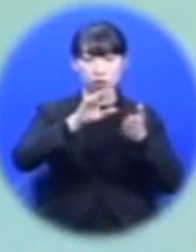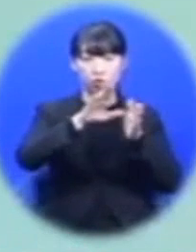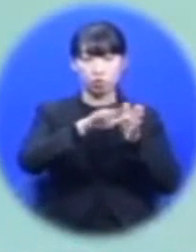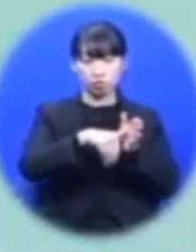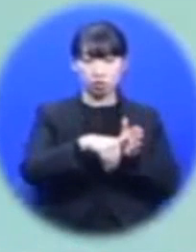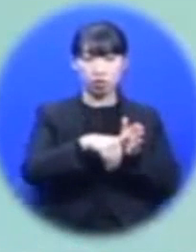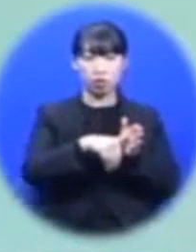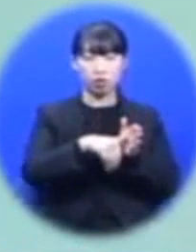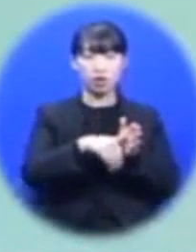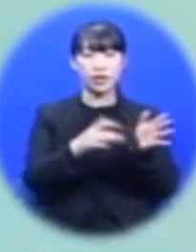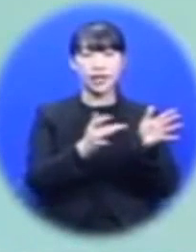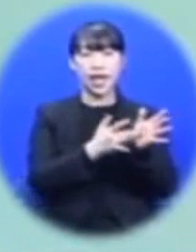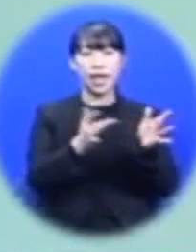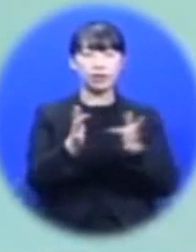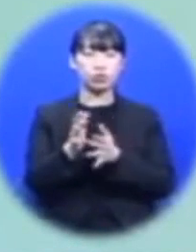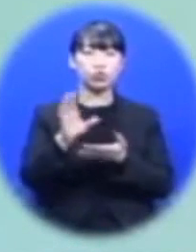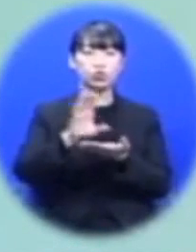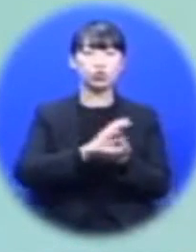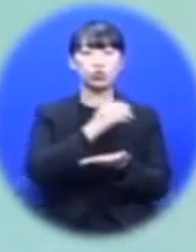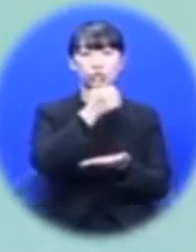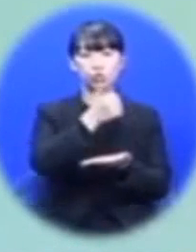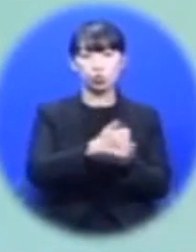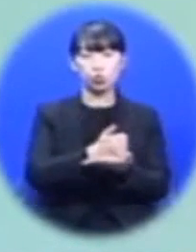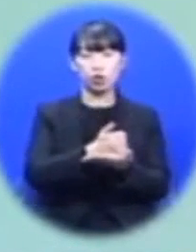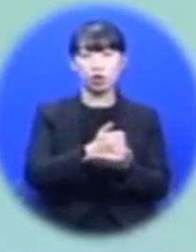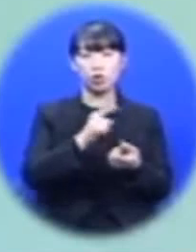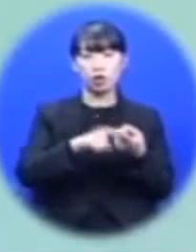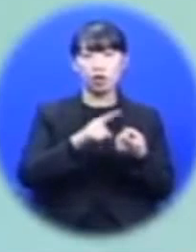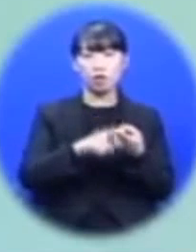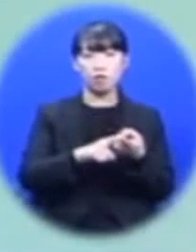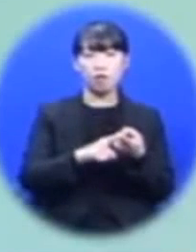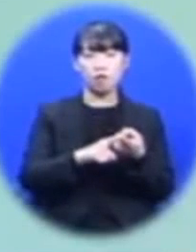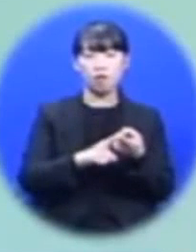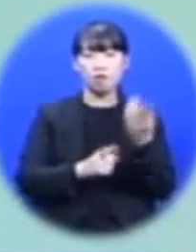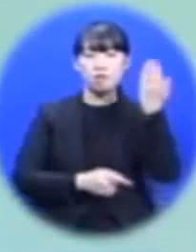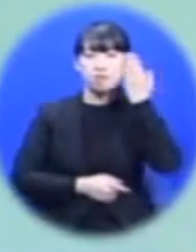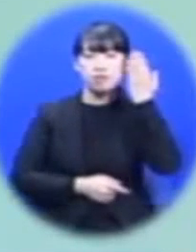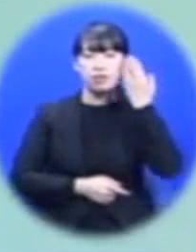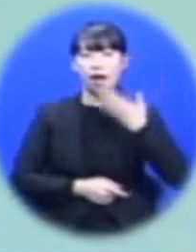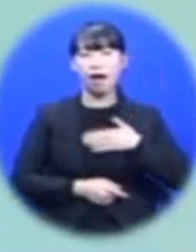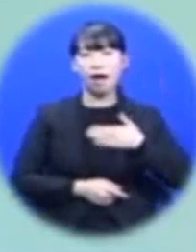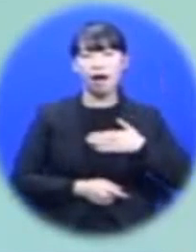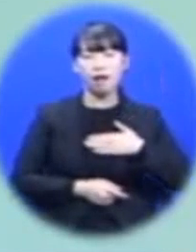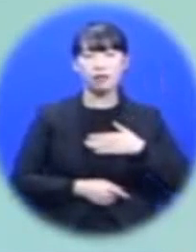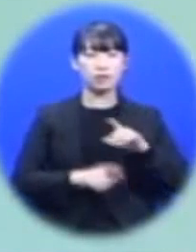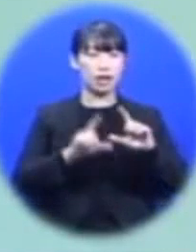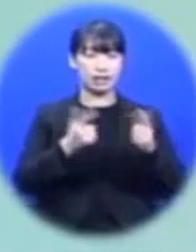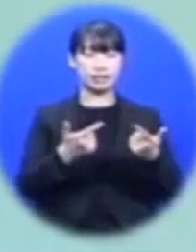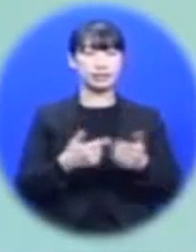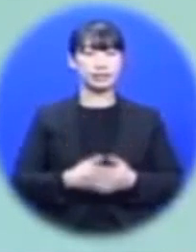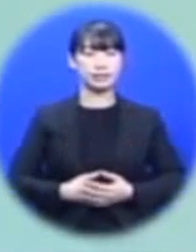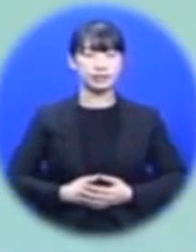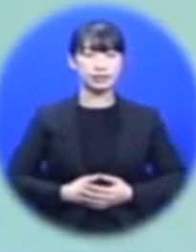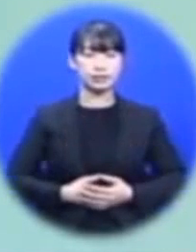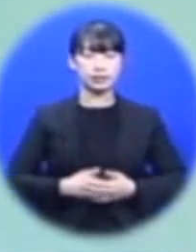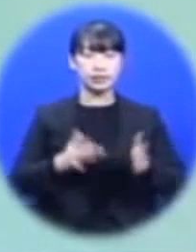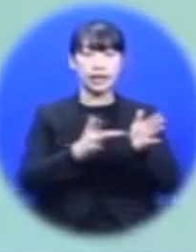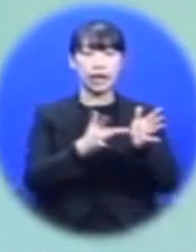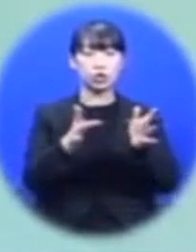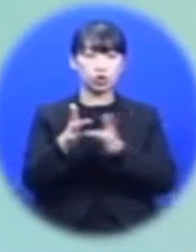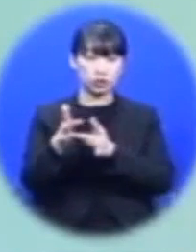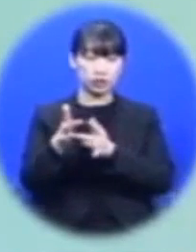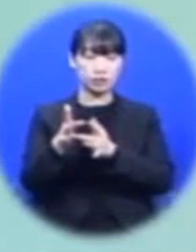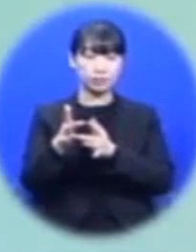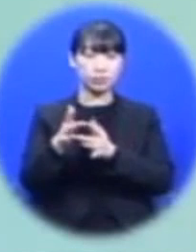사도는 예수가 그리스도라는 사실을 아는 정도만 아니었다는 걸 알아야 됩니다 예수님이 함께 계셨어요